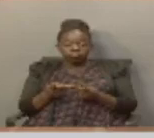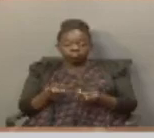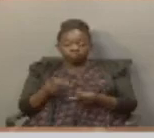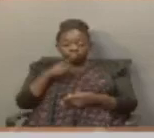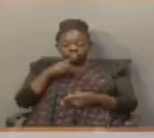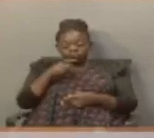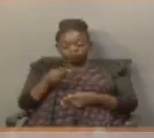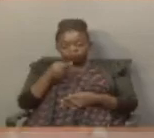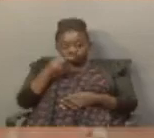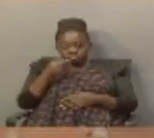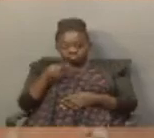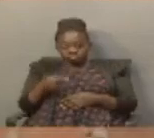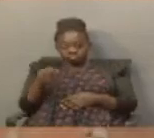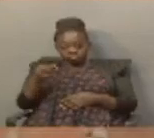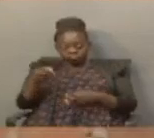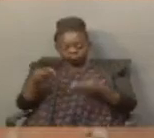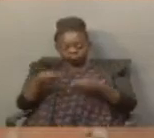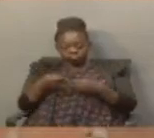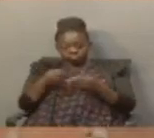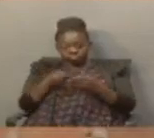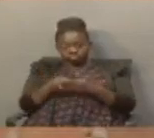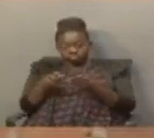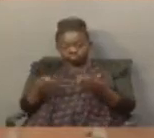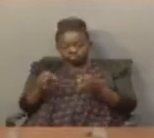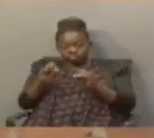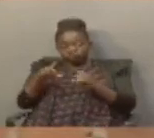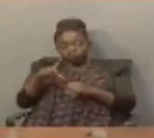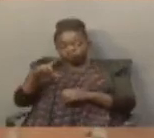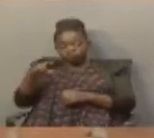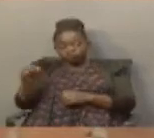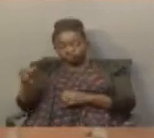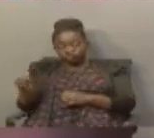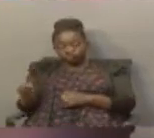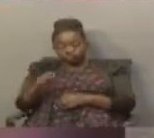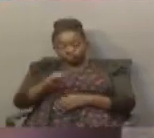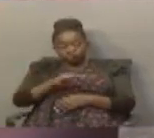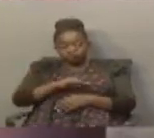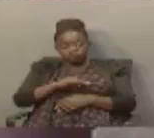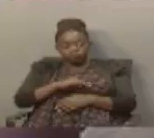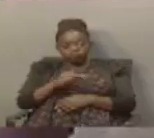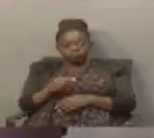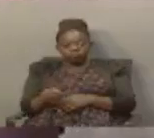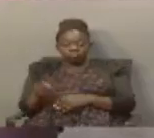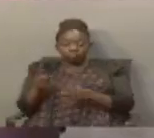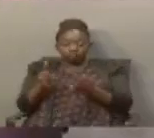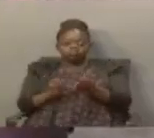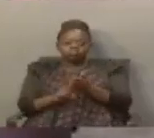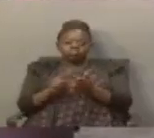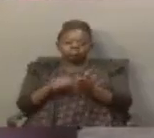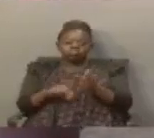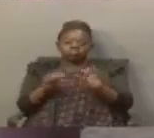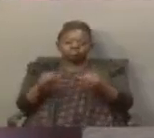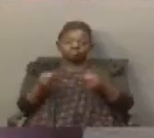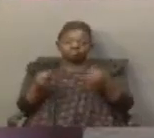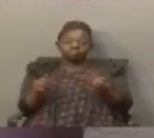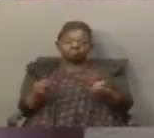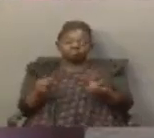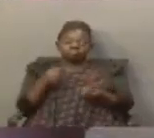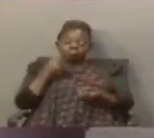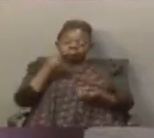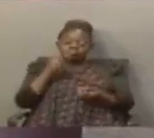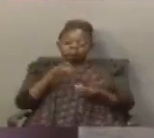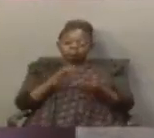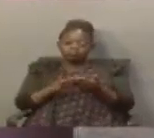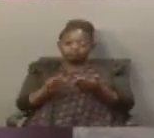Taata ngamba bwe mba temunnampa ssente zange togeza n'otwala omusajja ewasinga. Ono era akiggumiza nti tagenda kwetondera kitaawe